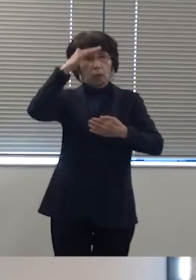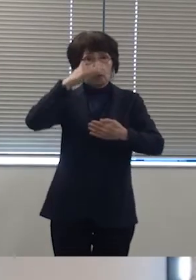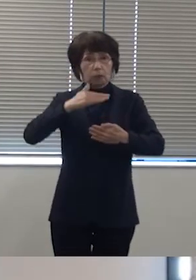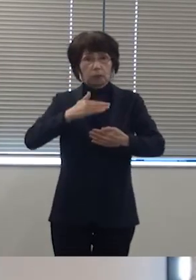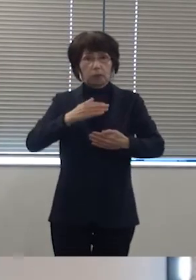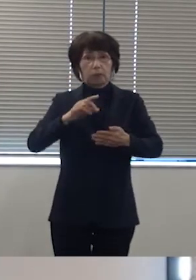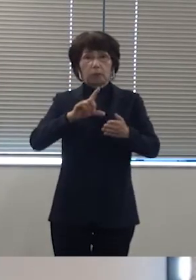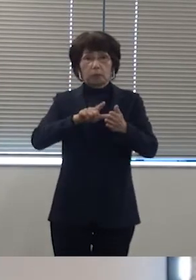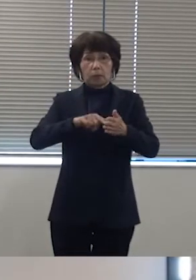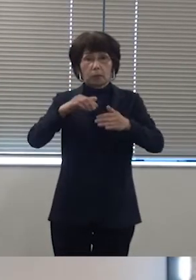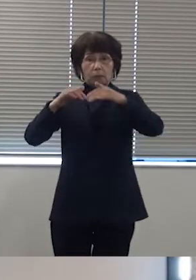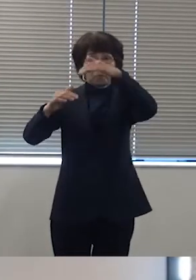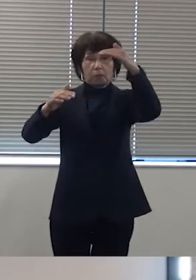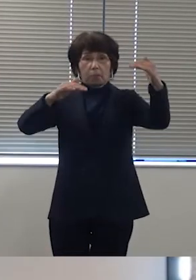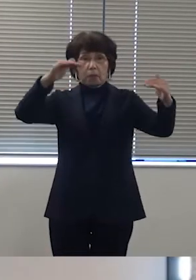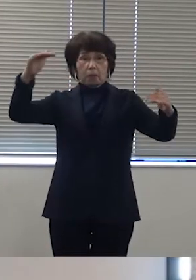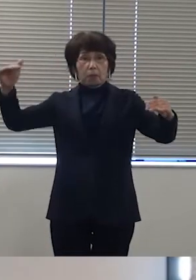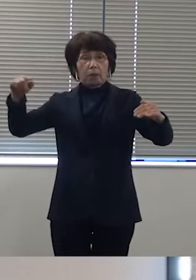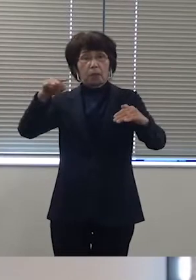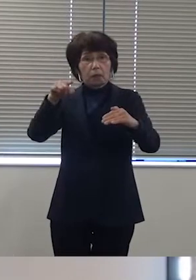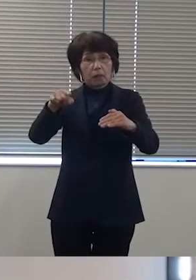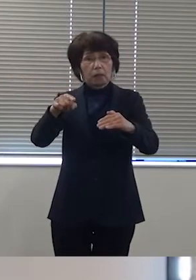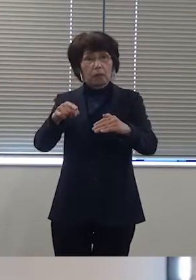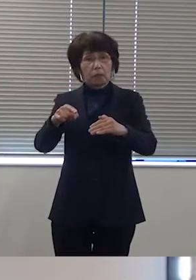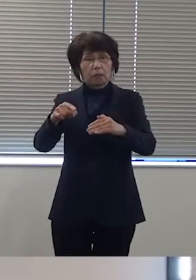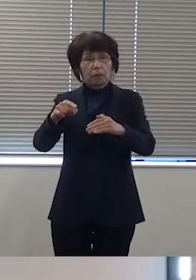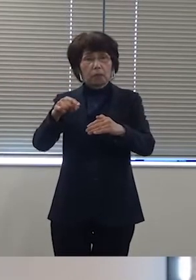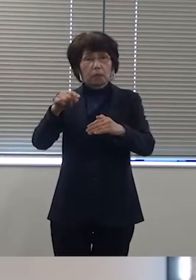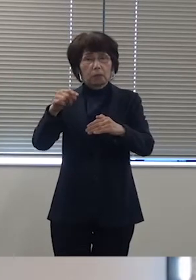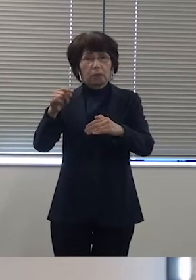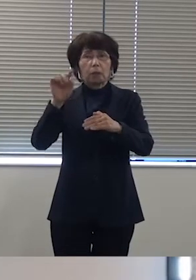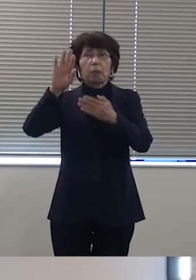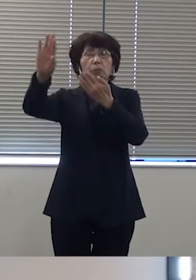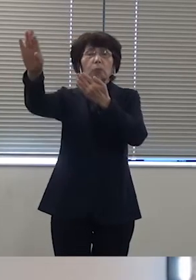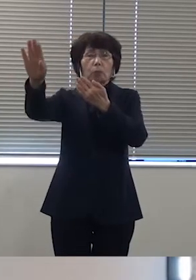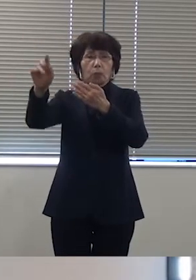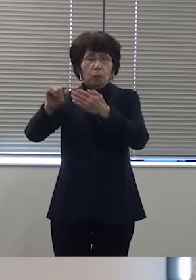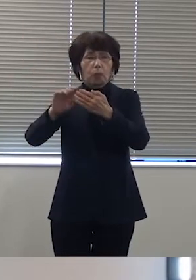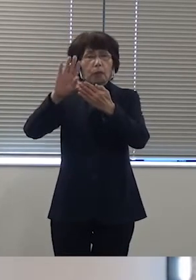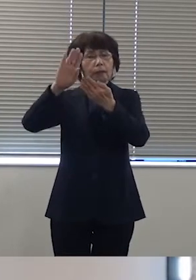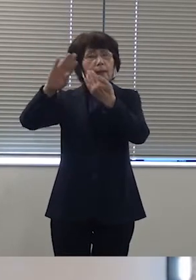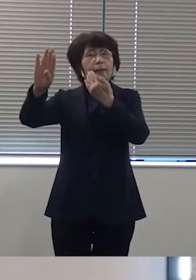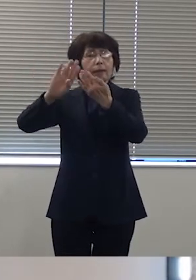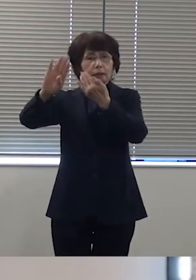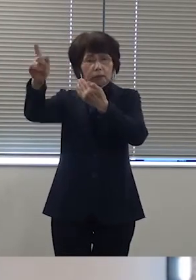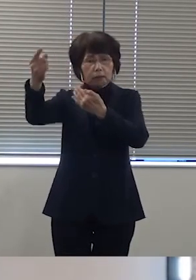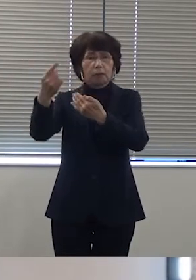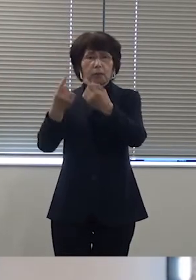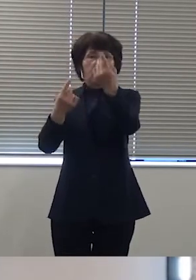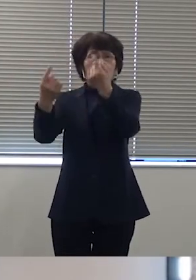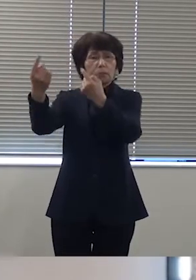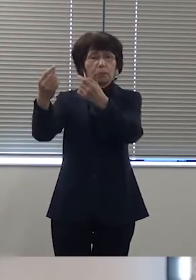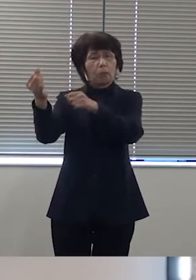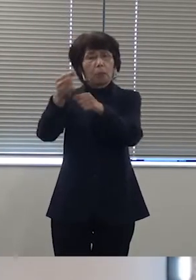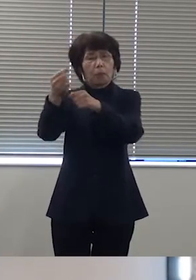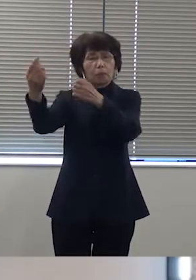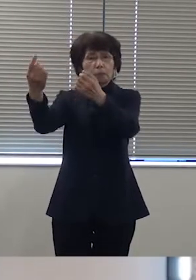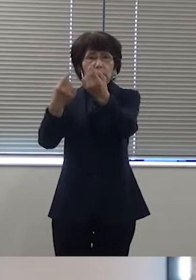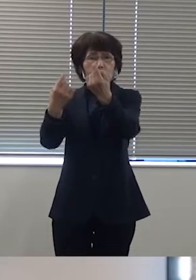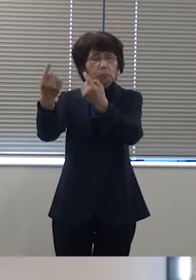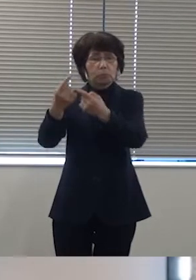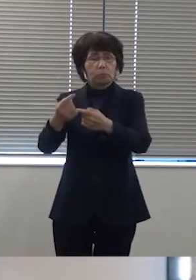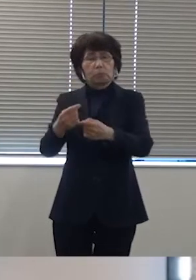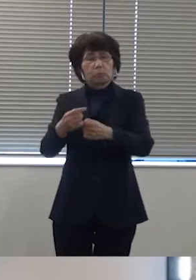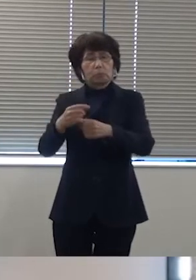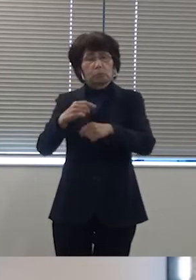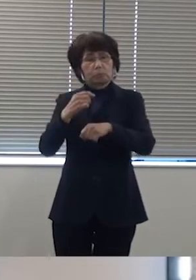難しい状況があると思うんですけど、そのあたりでお伺いできればと思います。 はい、まあ、南海トラフ地震の発生確率というの